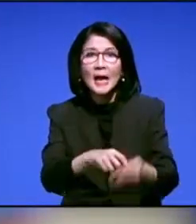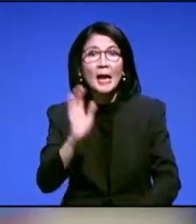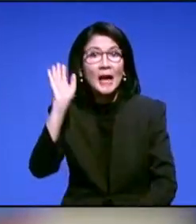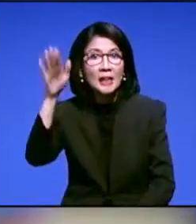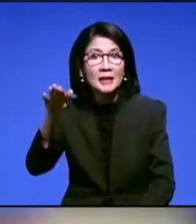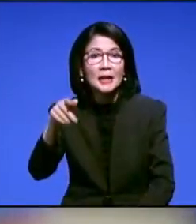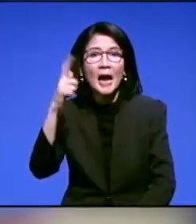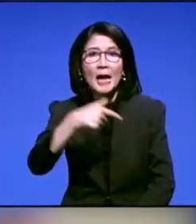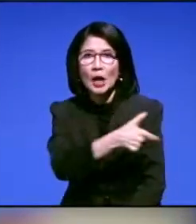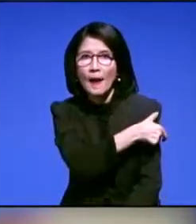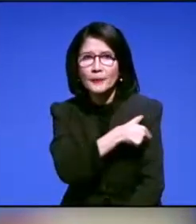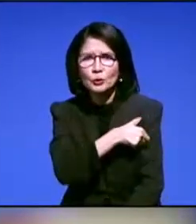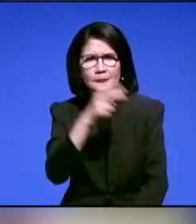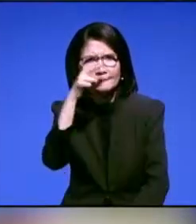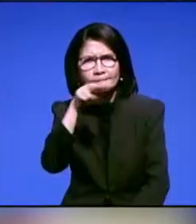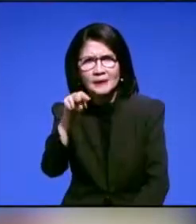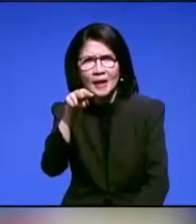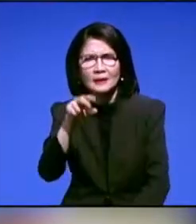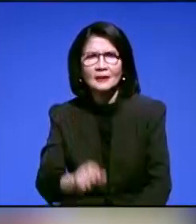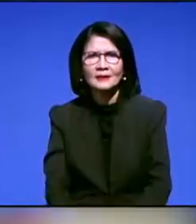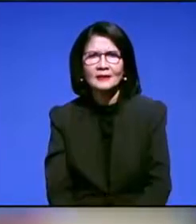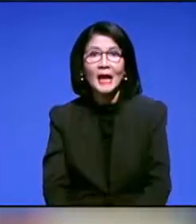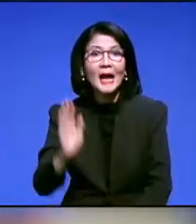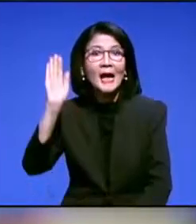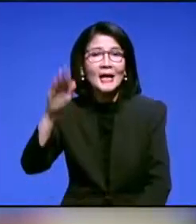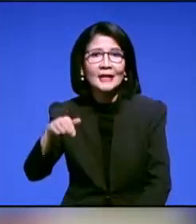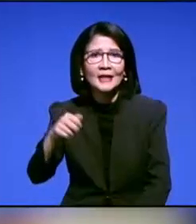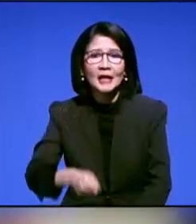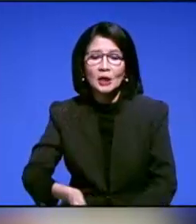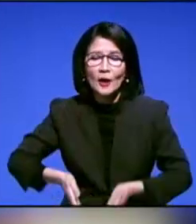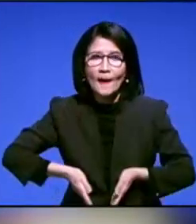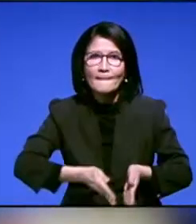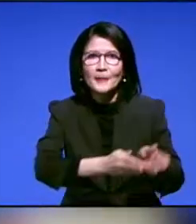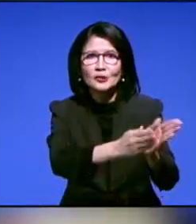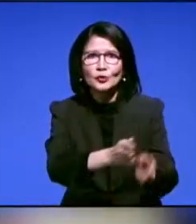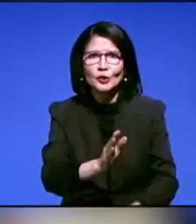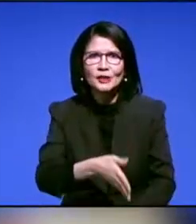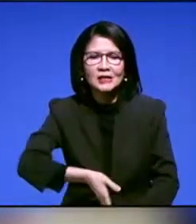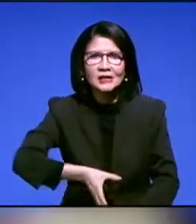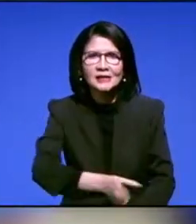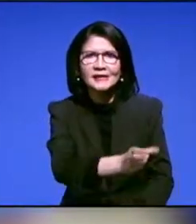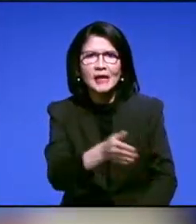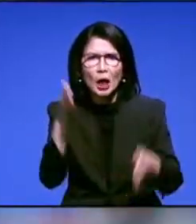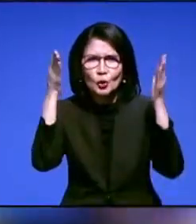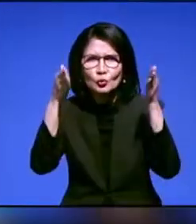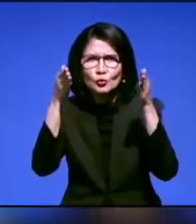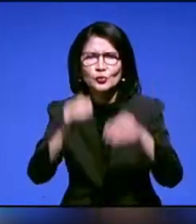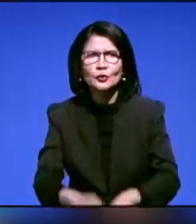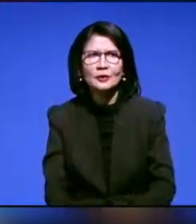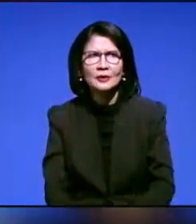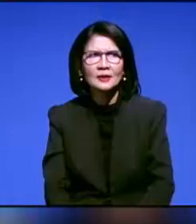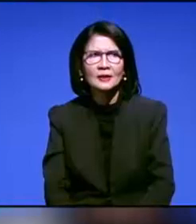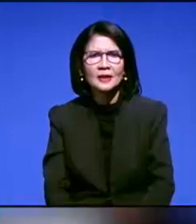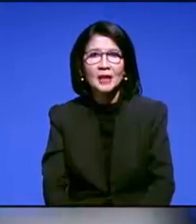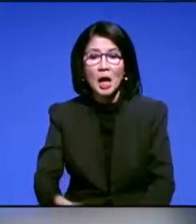petugas yang akan melihat itu dan akan dijalurkan ke jalur merah untuk diperiksa di depan. Oh, berarti